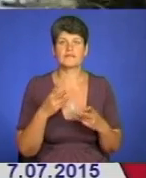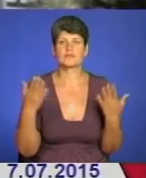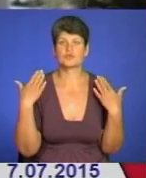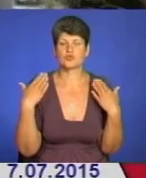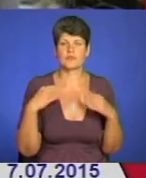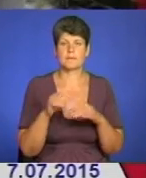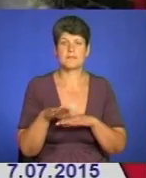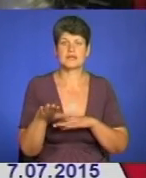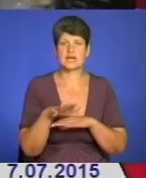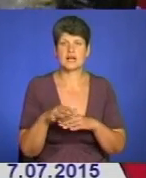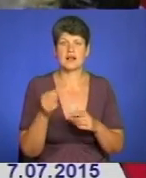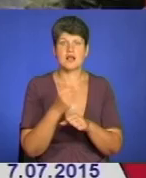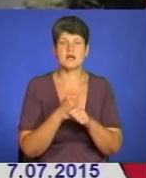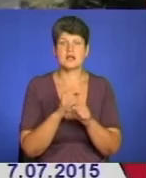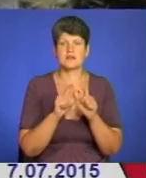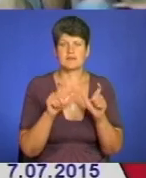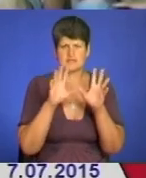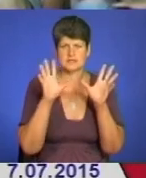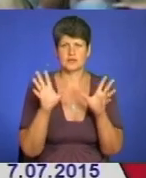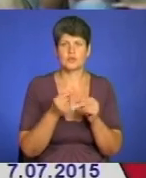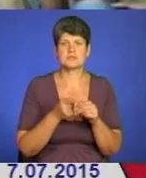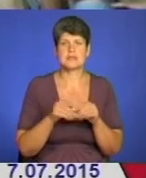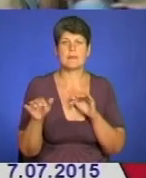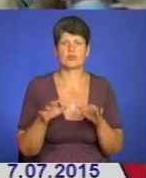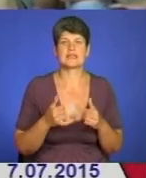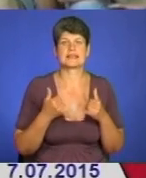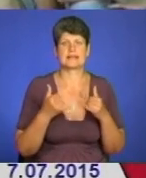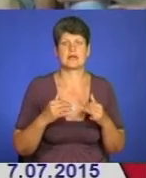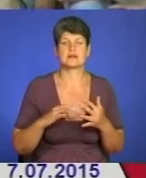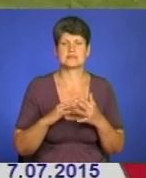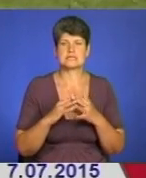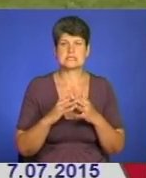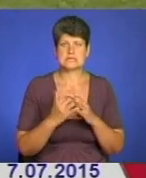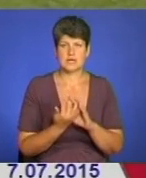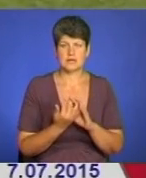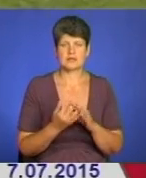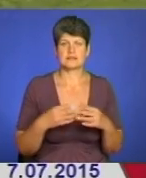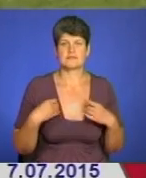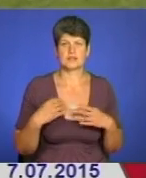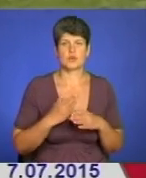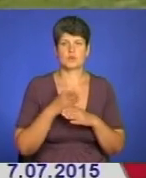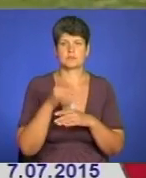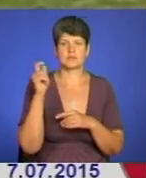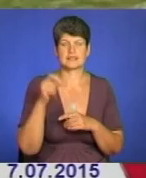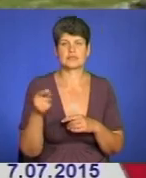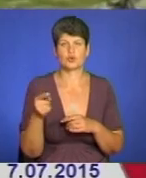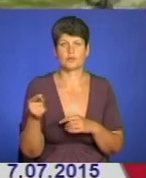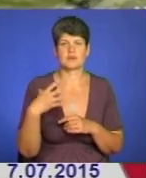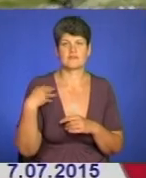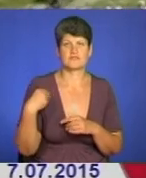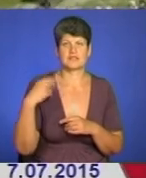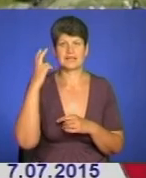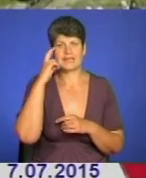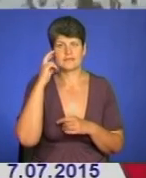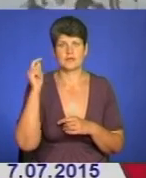кафе, загалом відкриття порту – подія для села, праздник. На святі гості з Тернопільщини, Львівщини, Київщини,